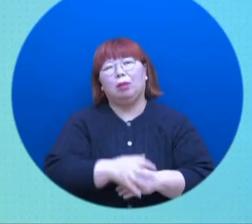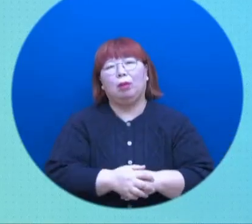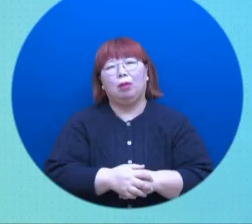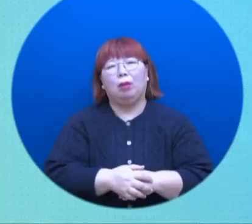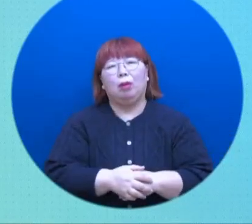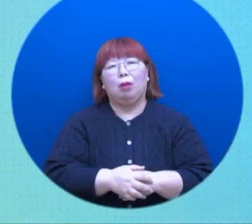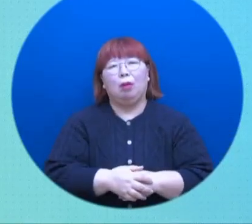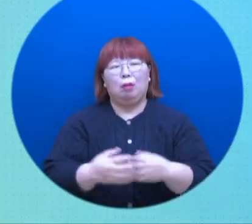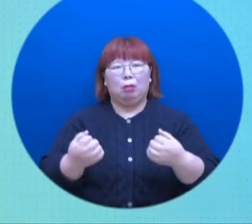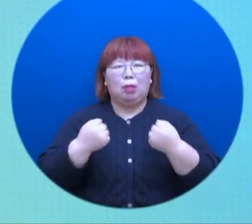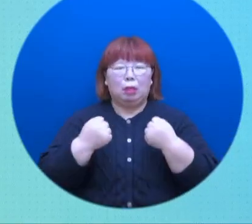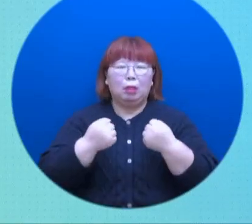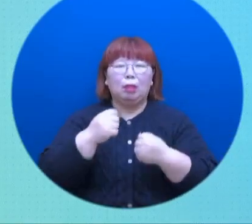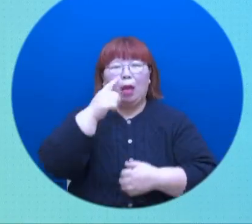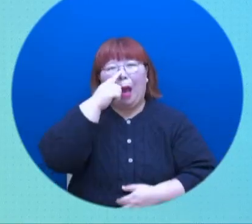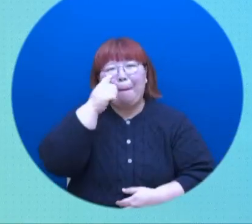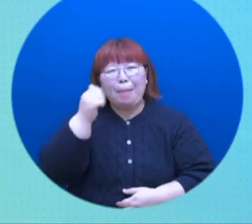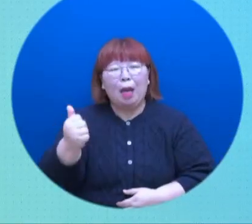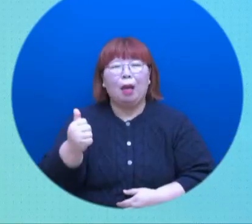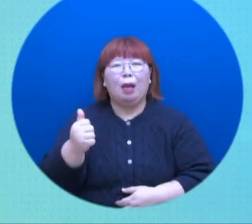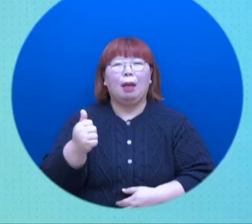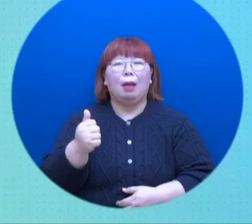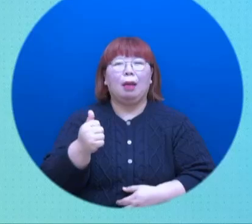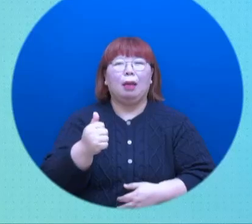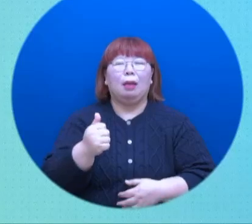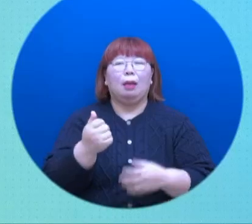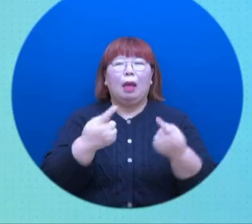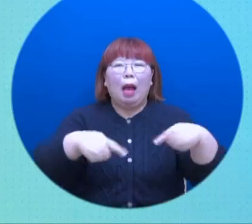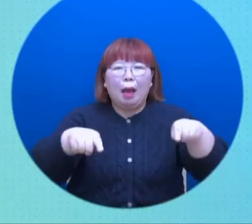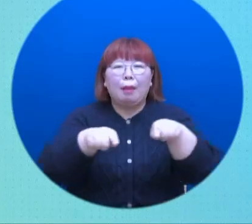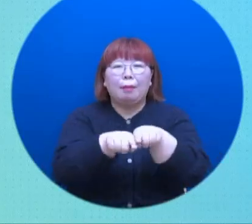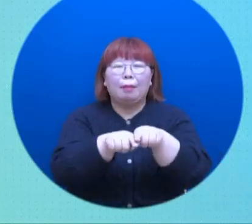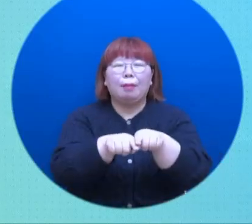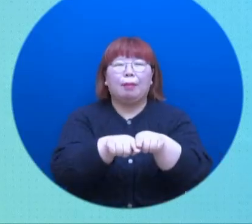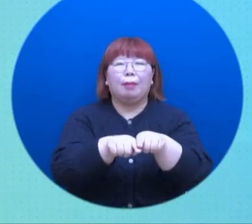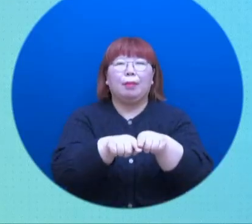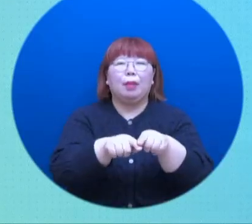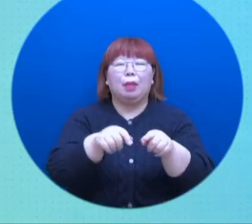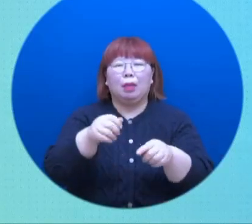든든한 아버지 어깨에 기대서 쉬고 싶은 마음,